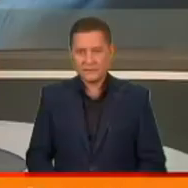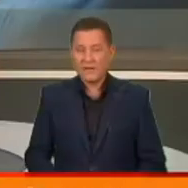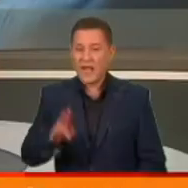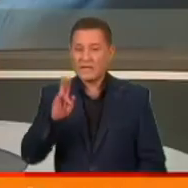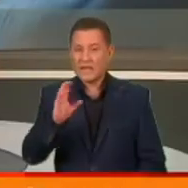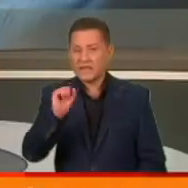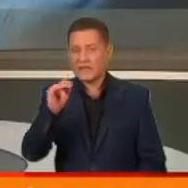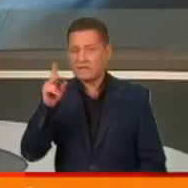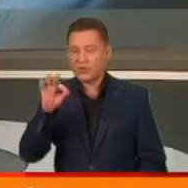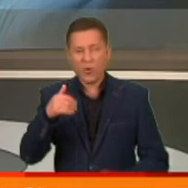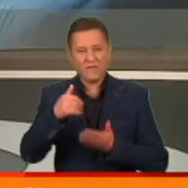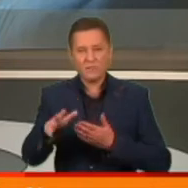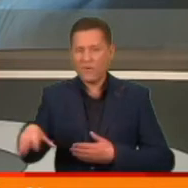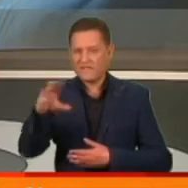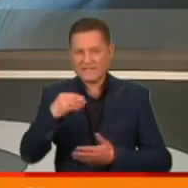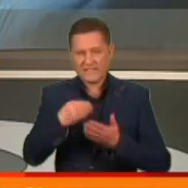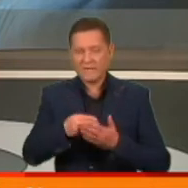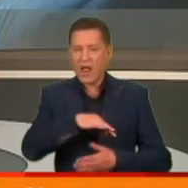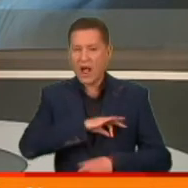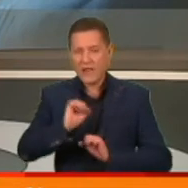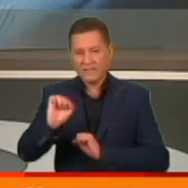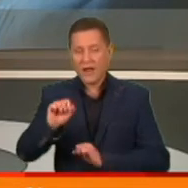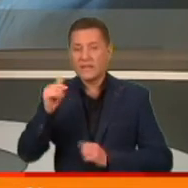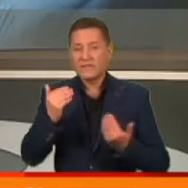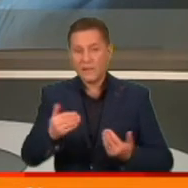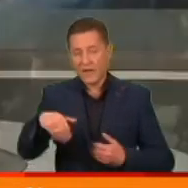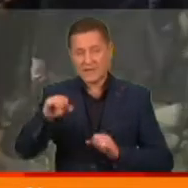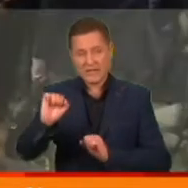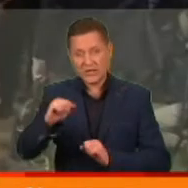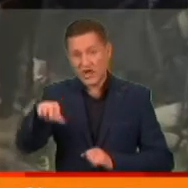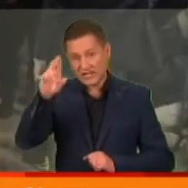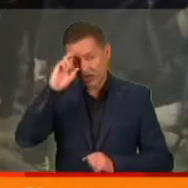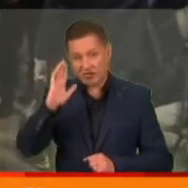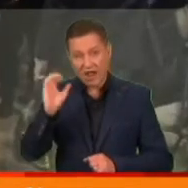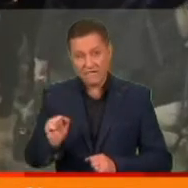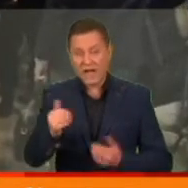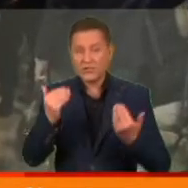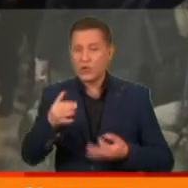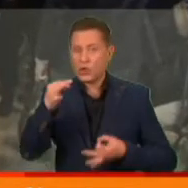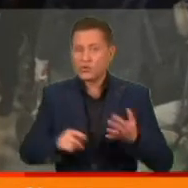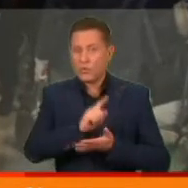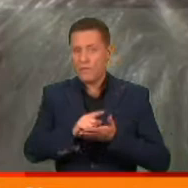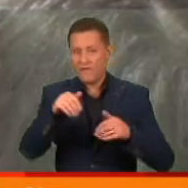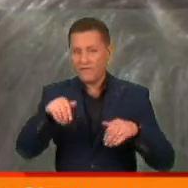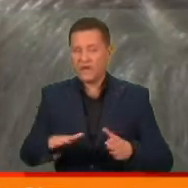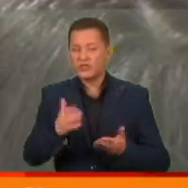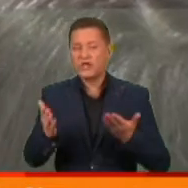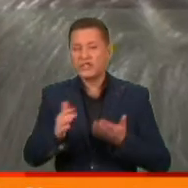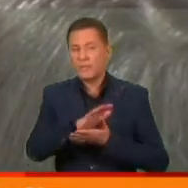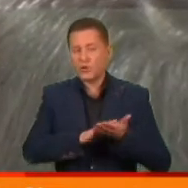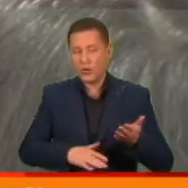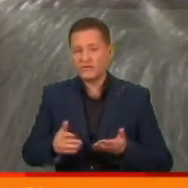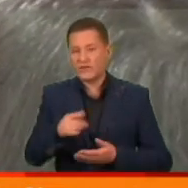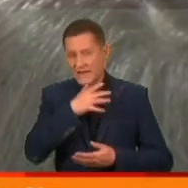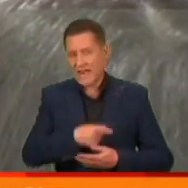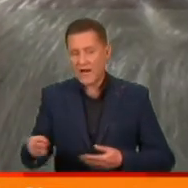Надія Савченко відмовилася від усіх своїх адвокатів. Тепер її захищатиме держава. Сьогодні суд мав вирішити, чи подовжувати їй термін